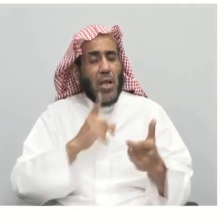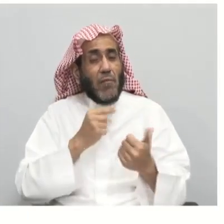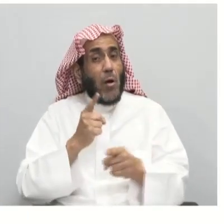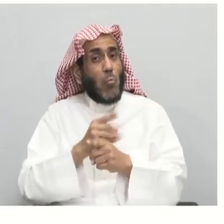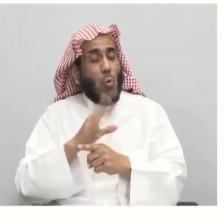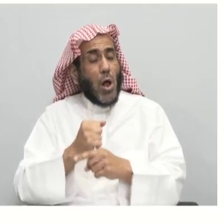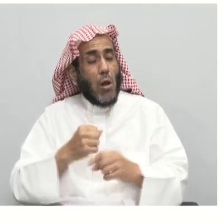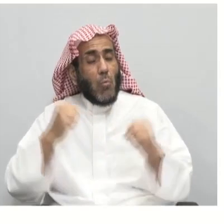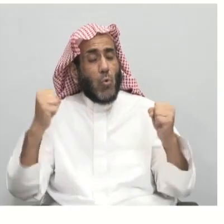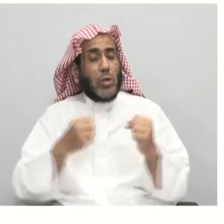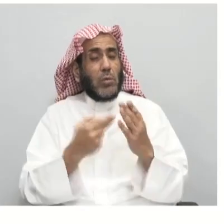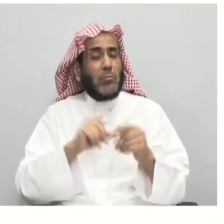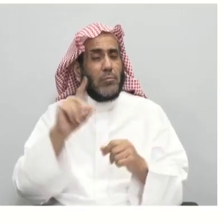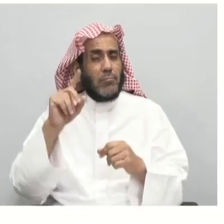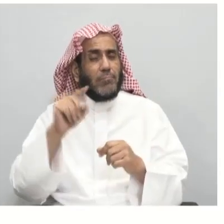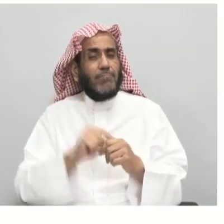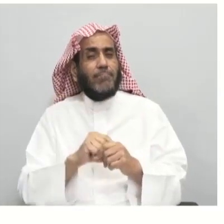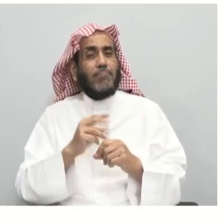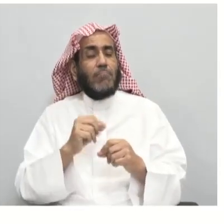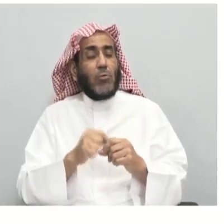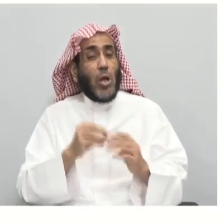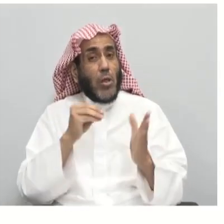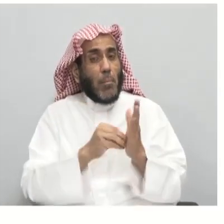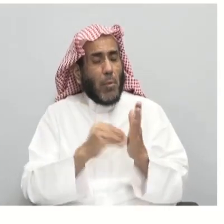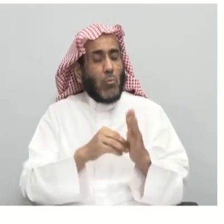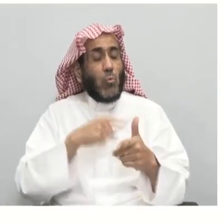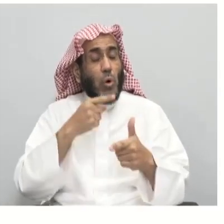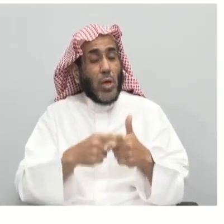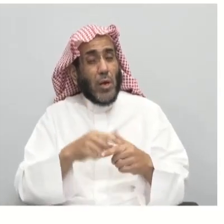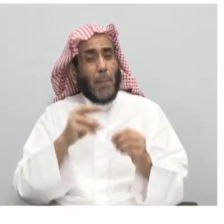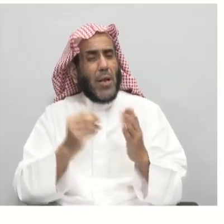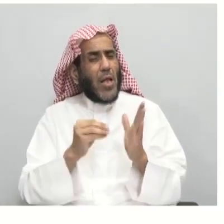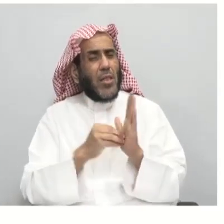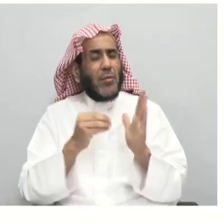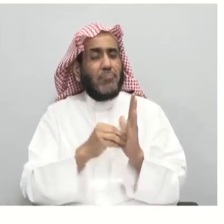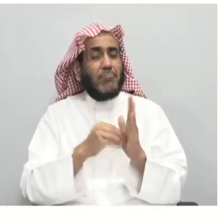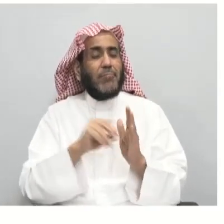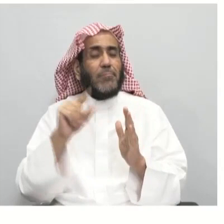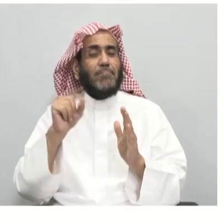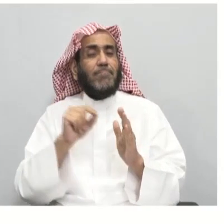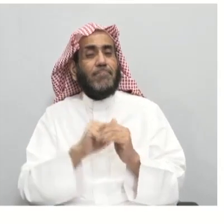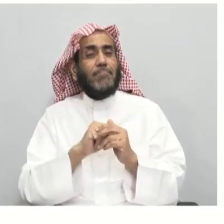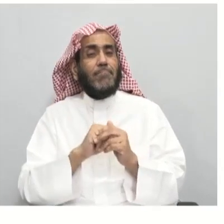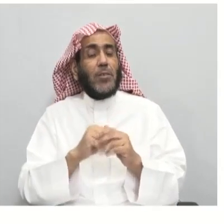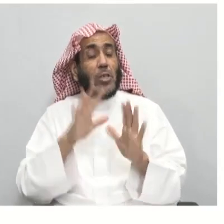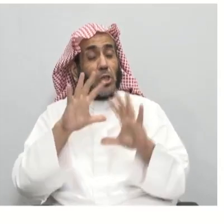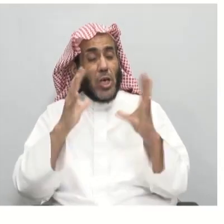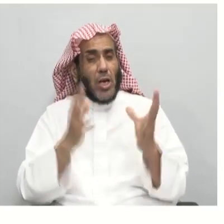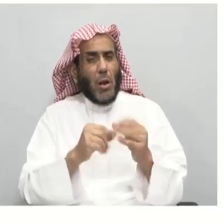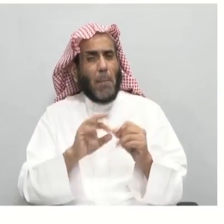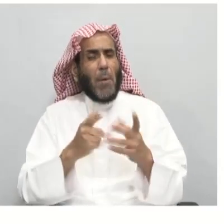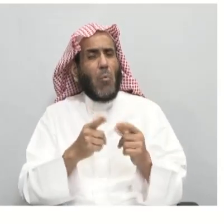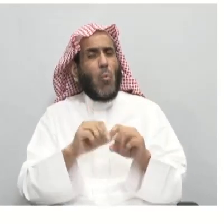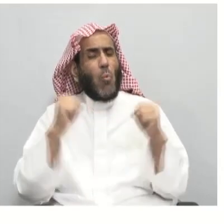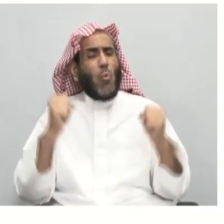الكتابي احسنتم من ناحيه او من حيث المضمون وكذلك من حيث احسنتم من حيث الشكل ما